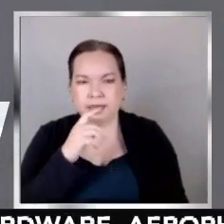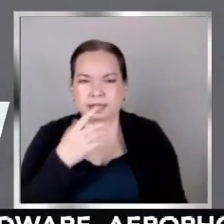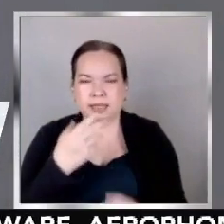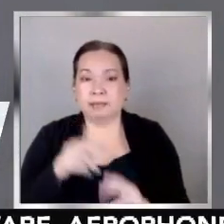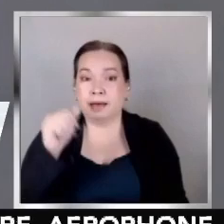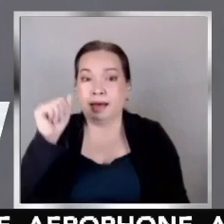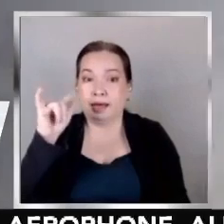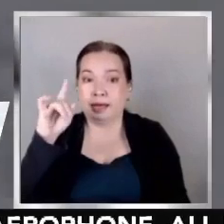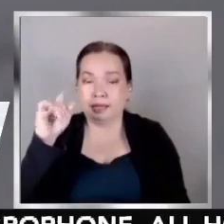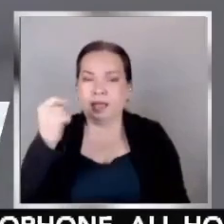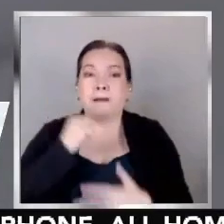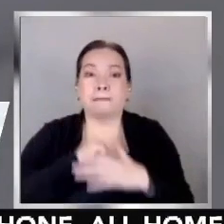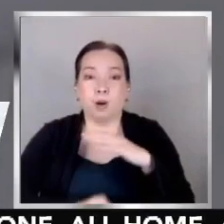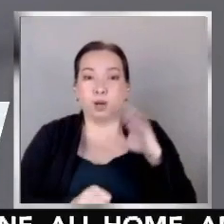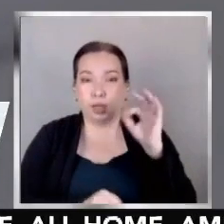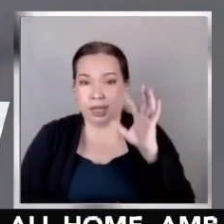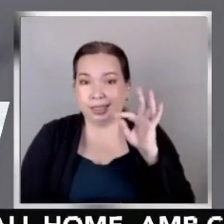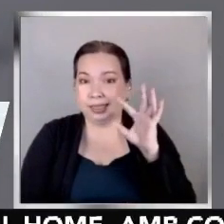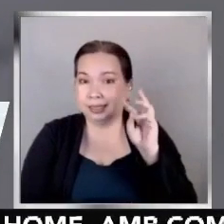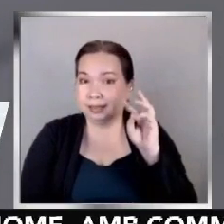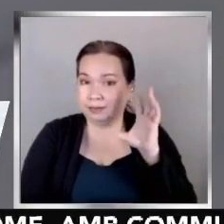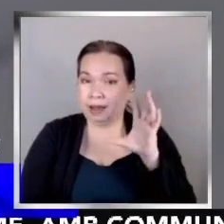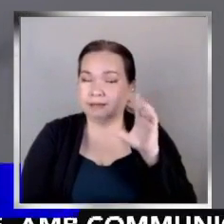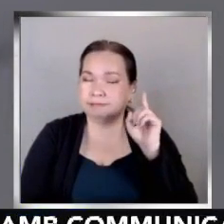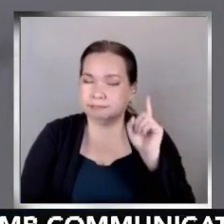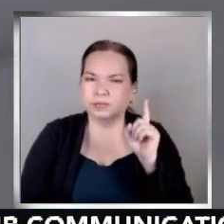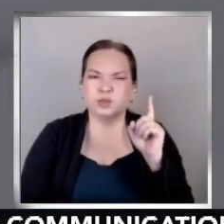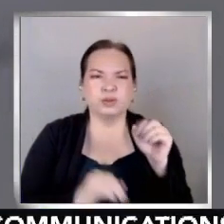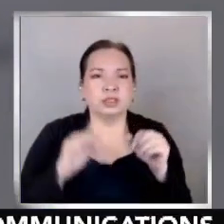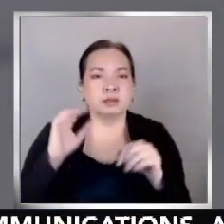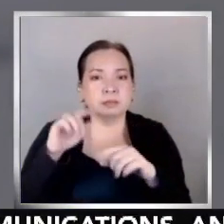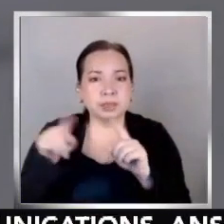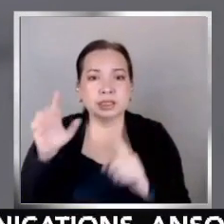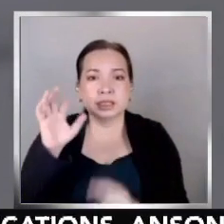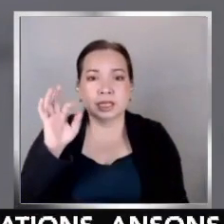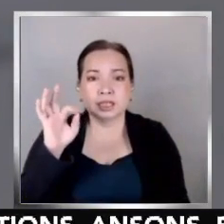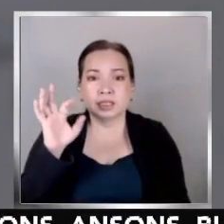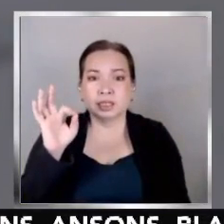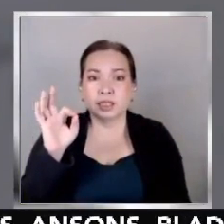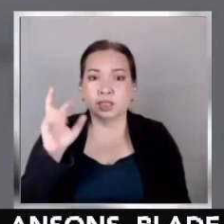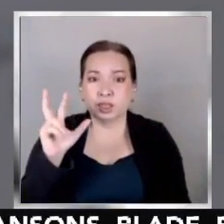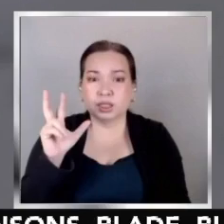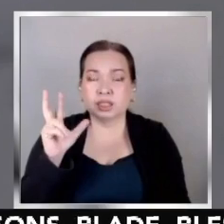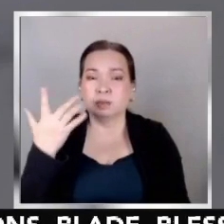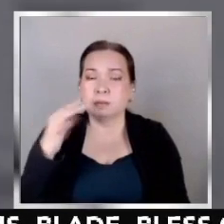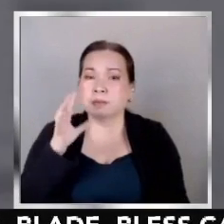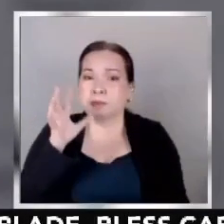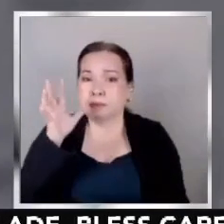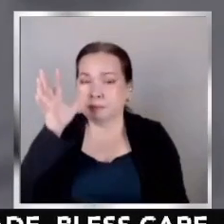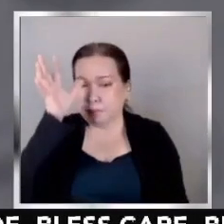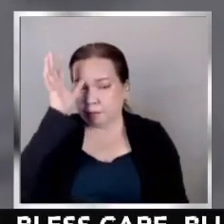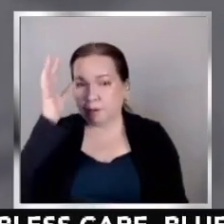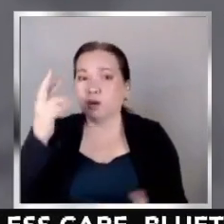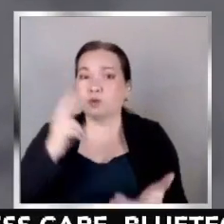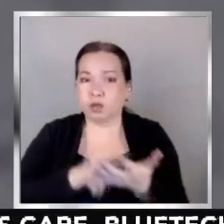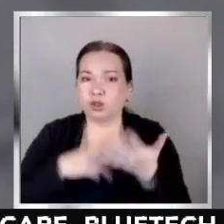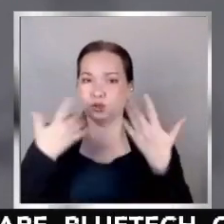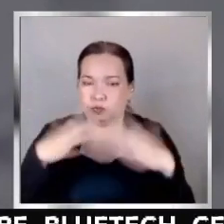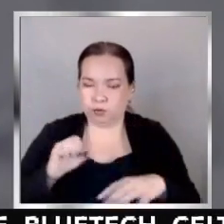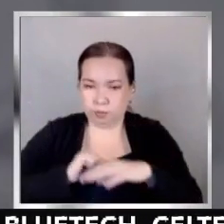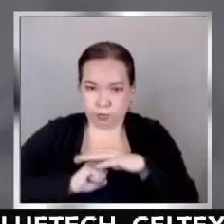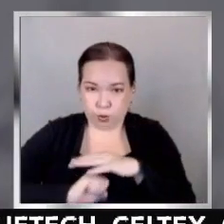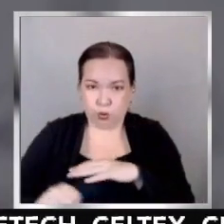1965 siya ipinanganak at noong 1993 daw na iparehistro ng ama ang kanyang kapanganakan. Pero hindi niya alam